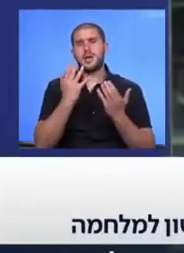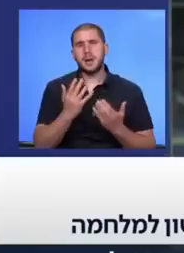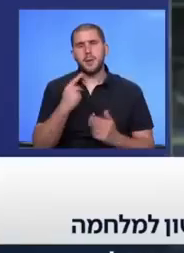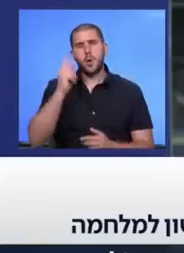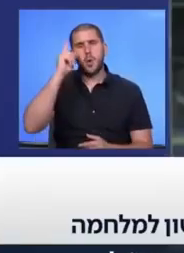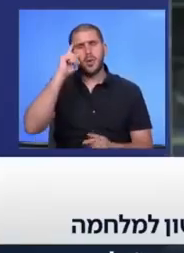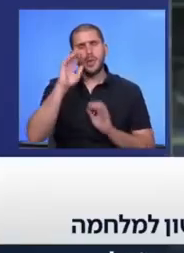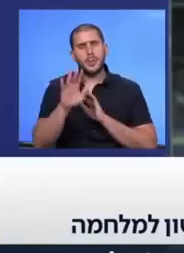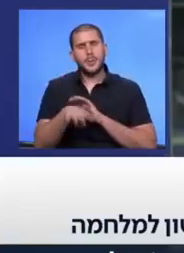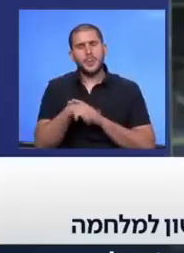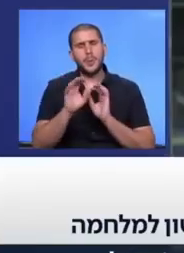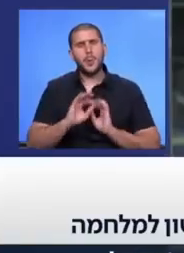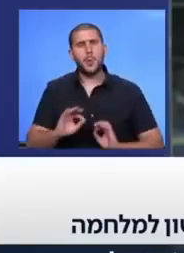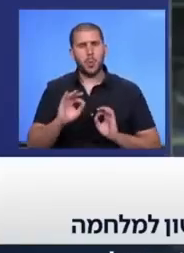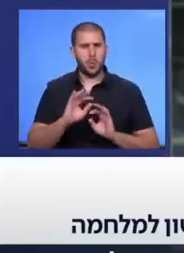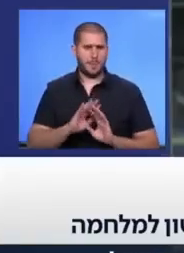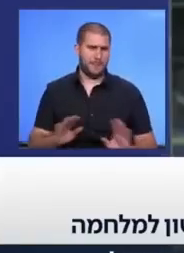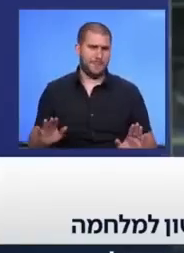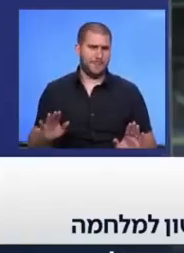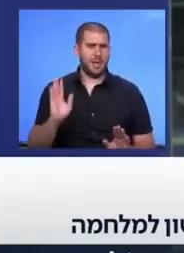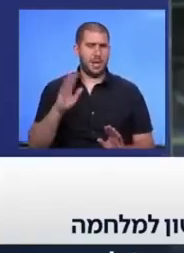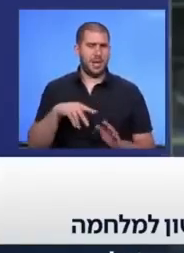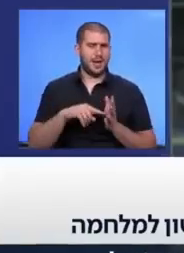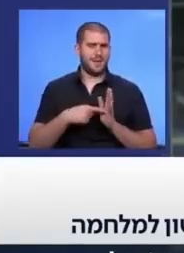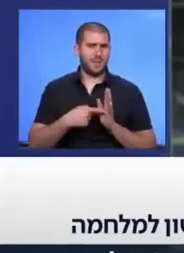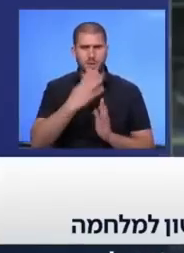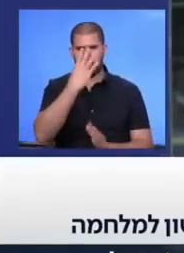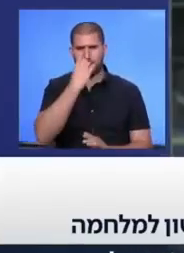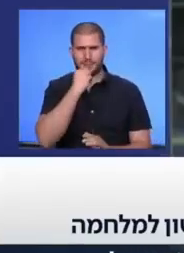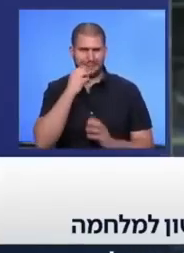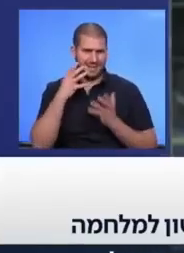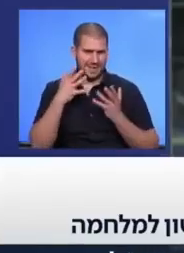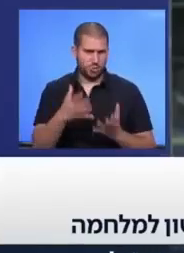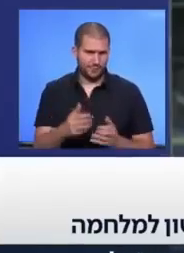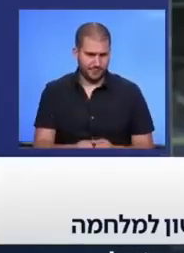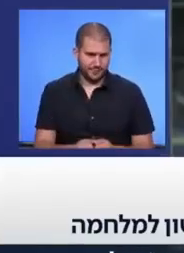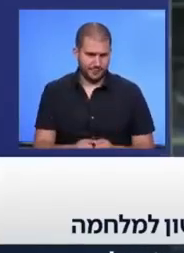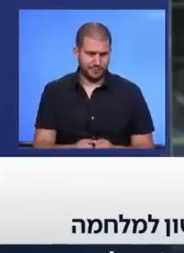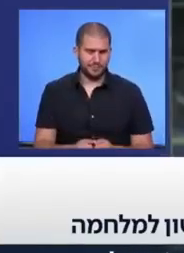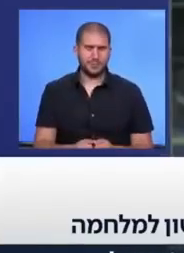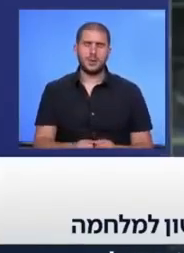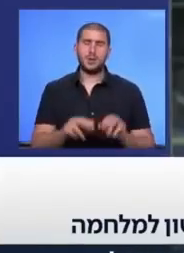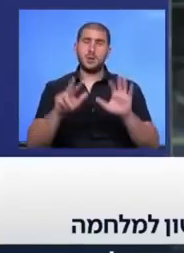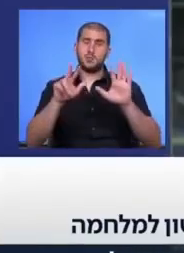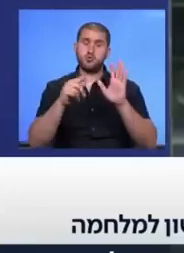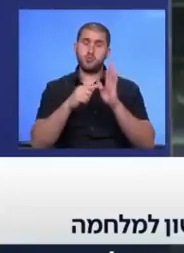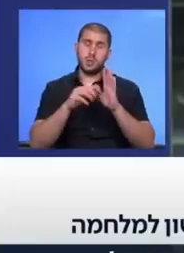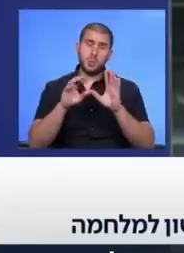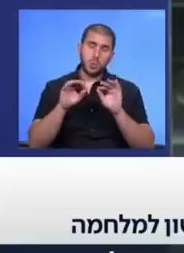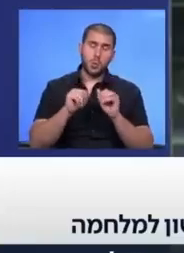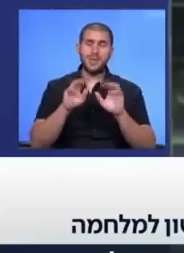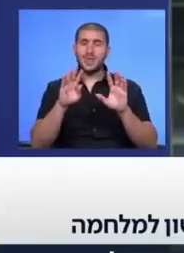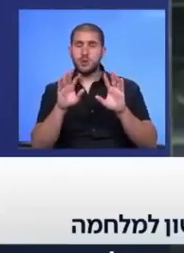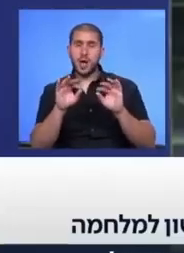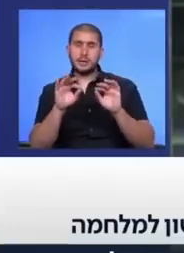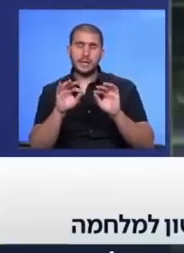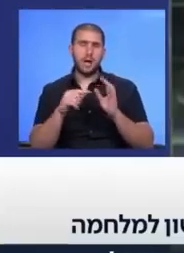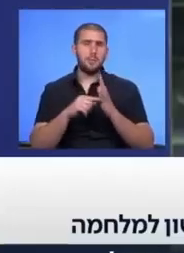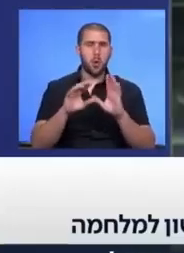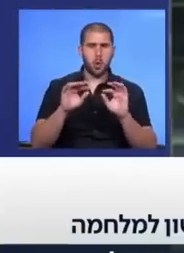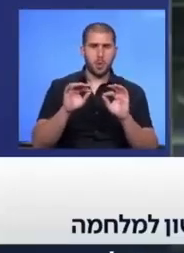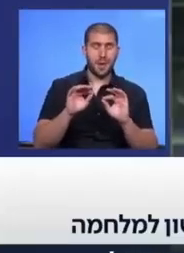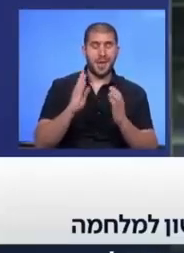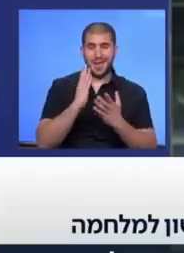ידענו כלום ושום דבר על הכוונות של חמאס לתקוף. ובשמונה, בתשעה, עשרה באוקטובר,